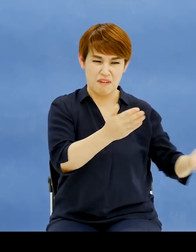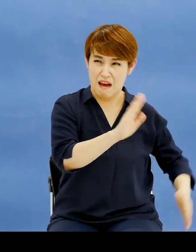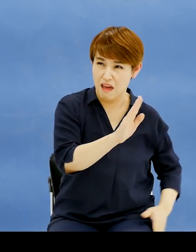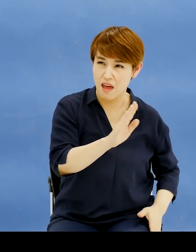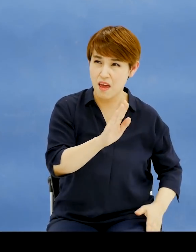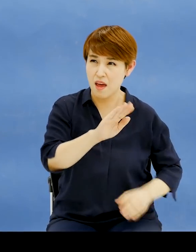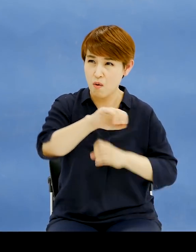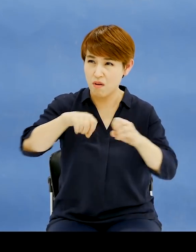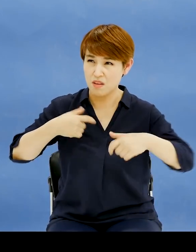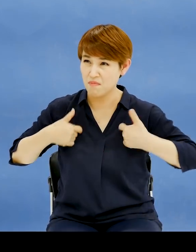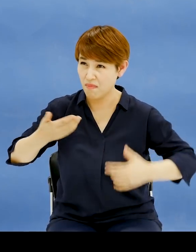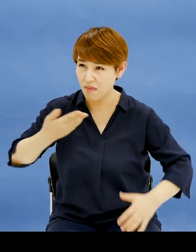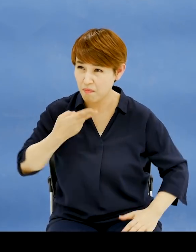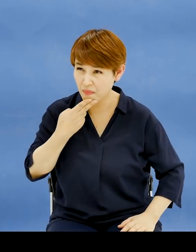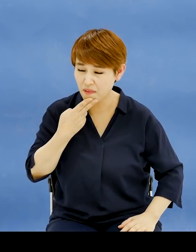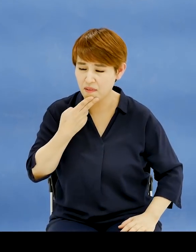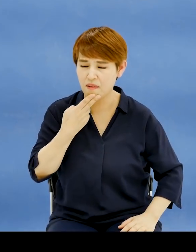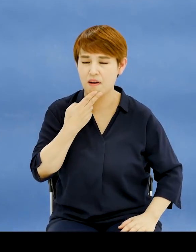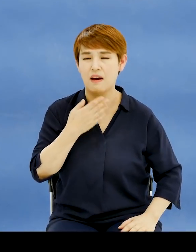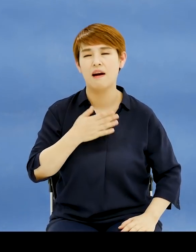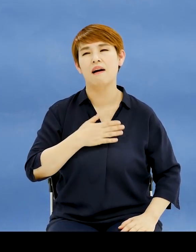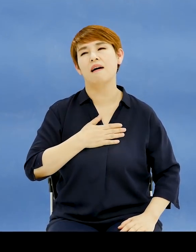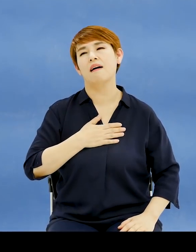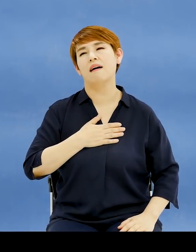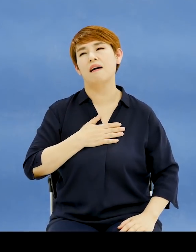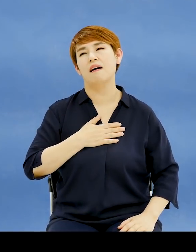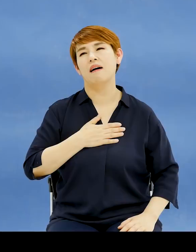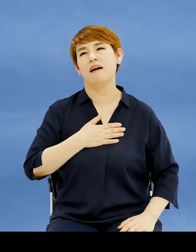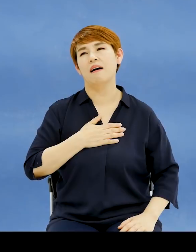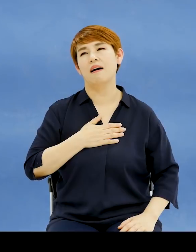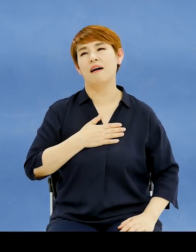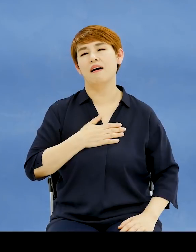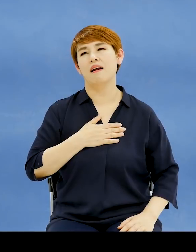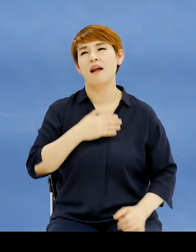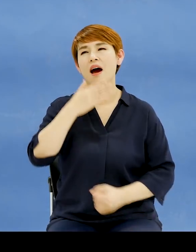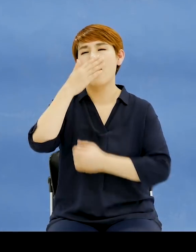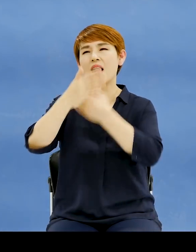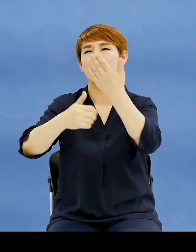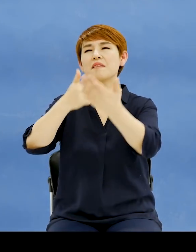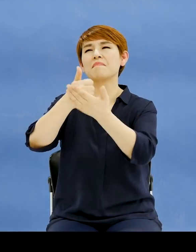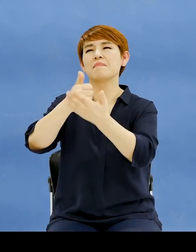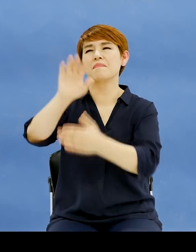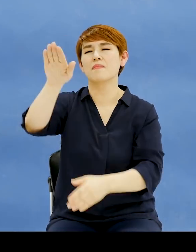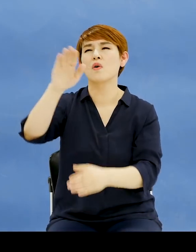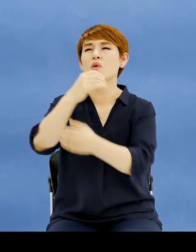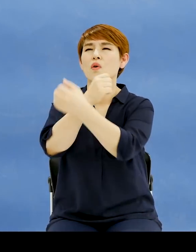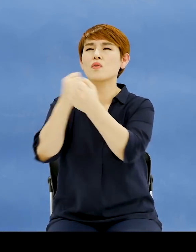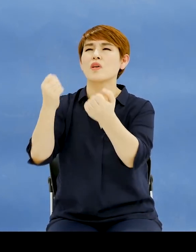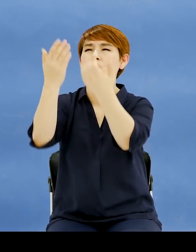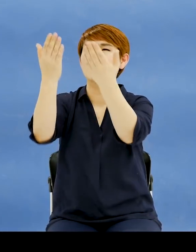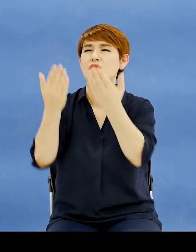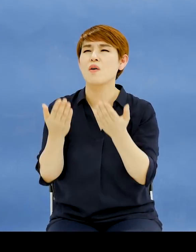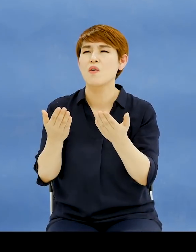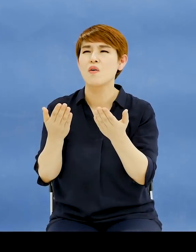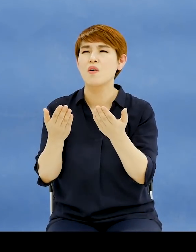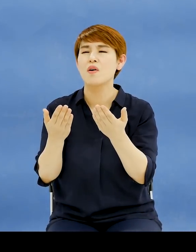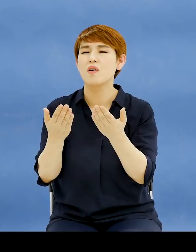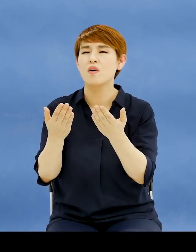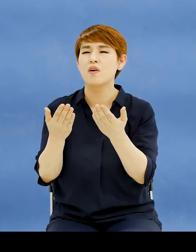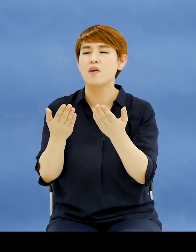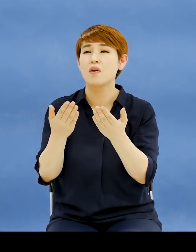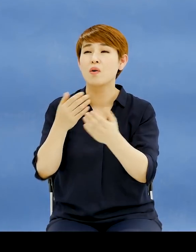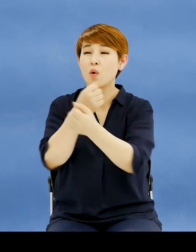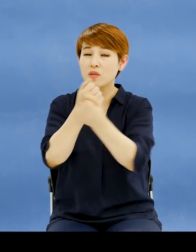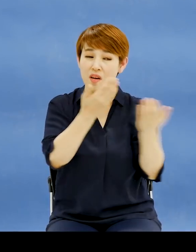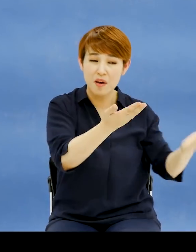기뻐하시지 않는구나. 그리고 이게 나한테 온 게 아니고 하나님께 달래야 이게 원래도 내가 용서하는 게